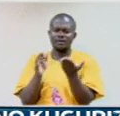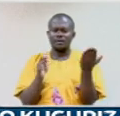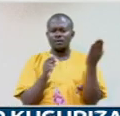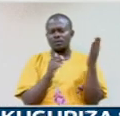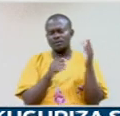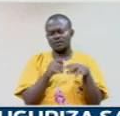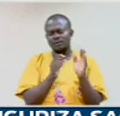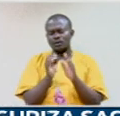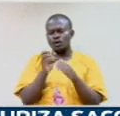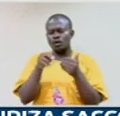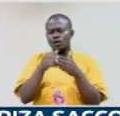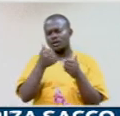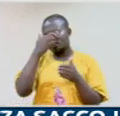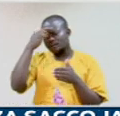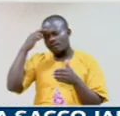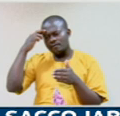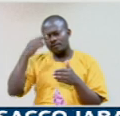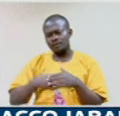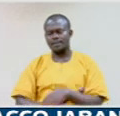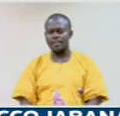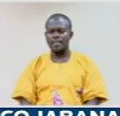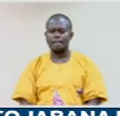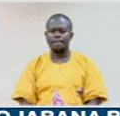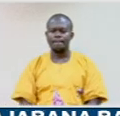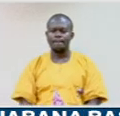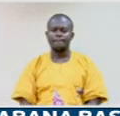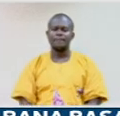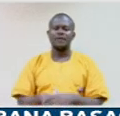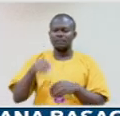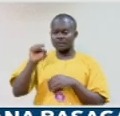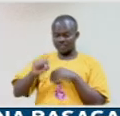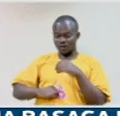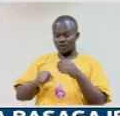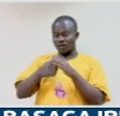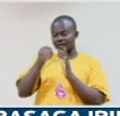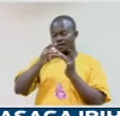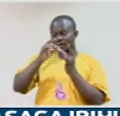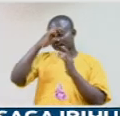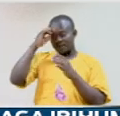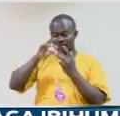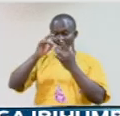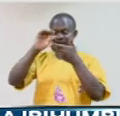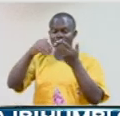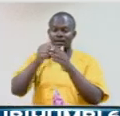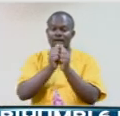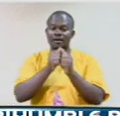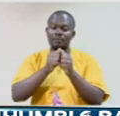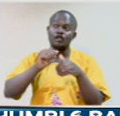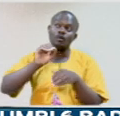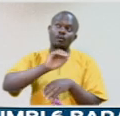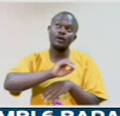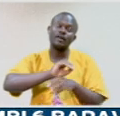bwari bwarateguwe cyangwa habari izindi mpamvu mu majyepfo hari impamvu zihariye ndetse na